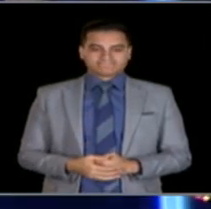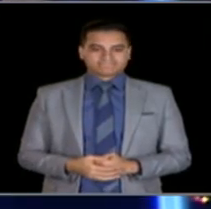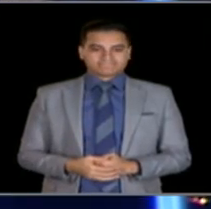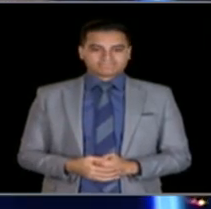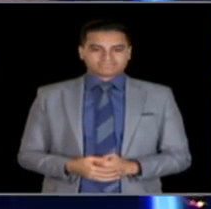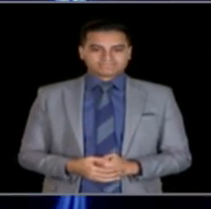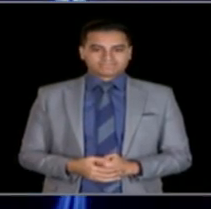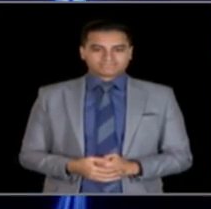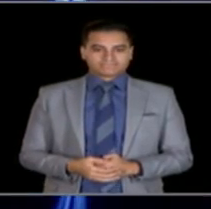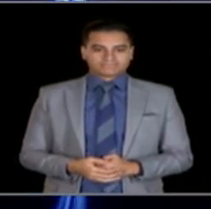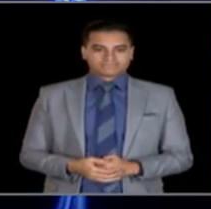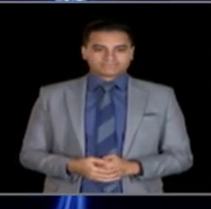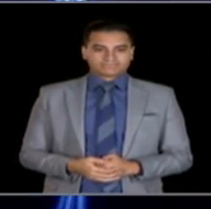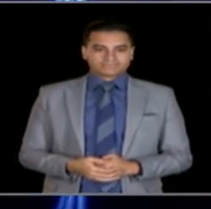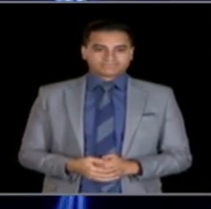أخذ رقم حالاً.